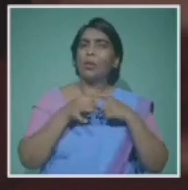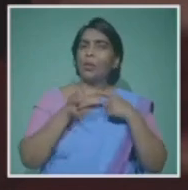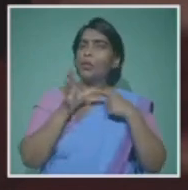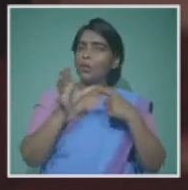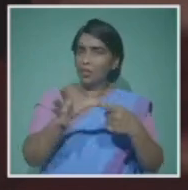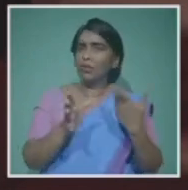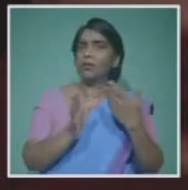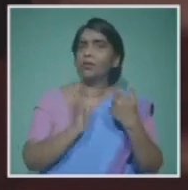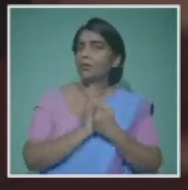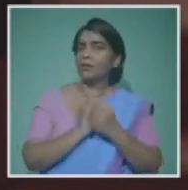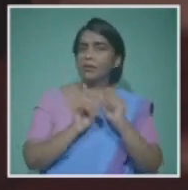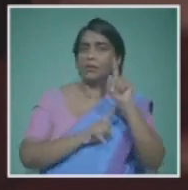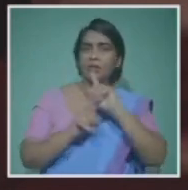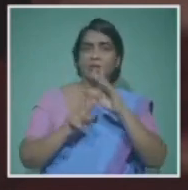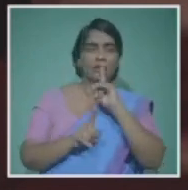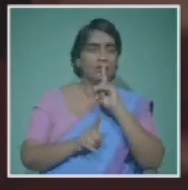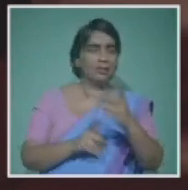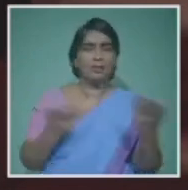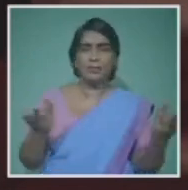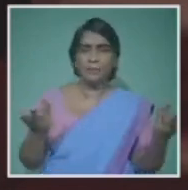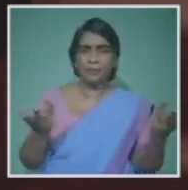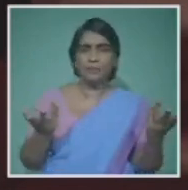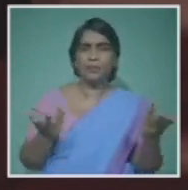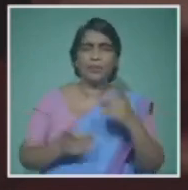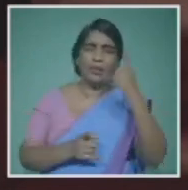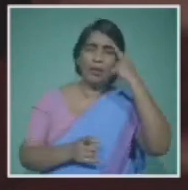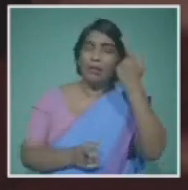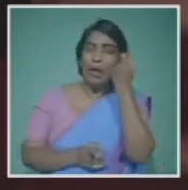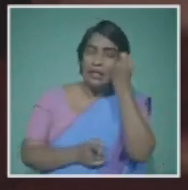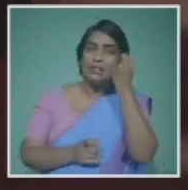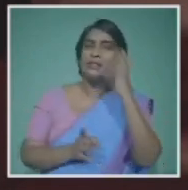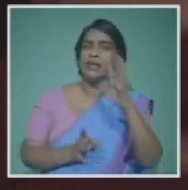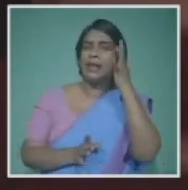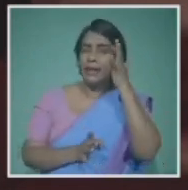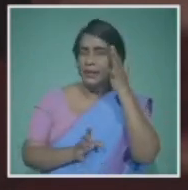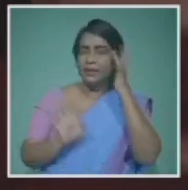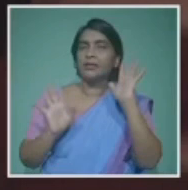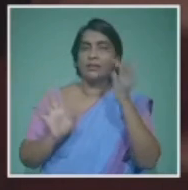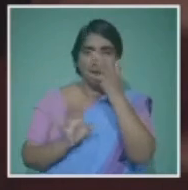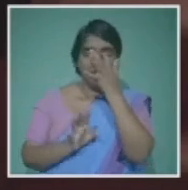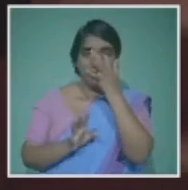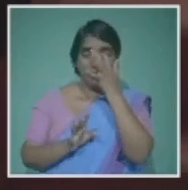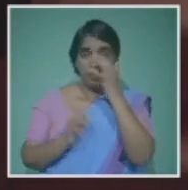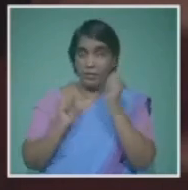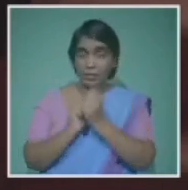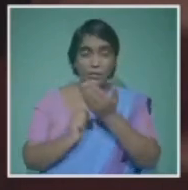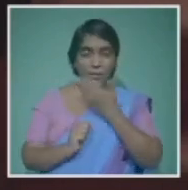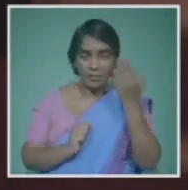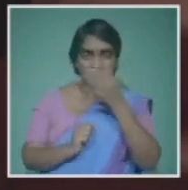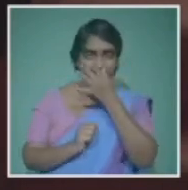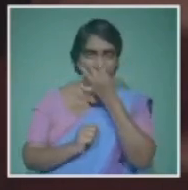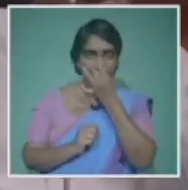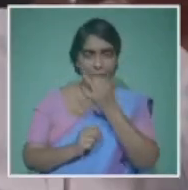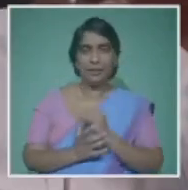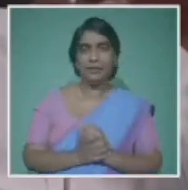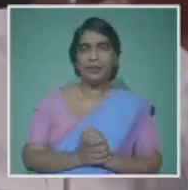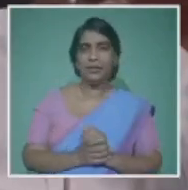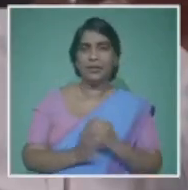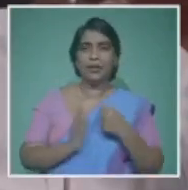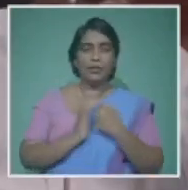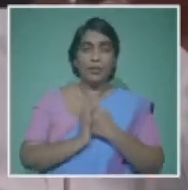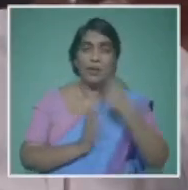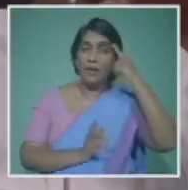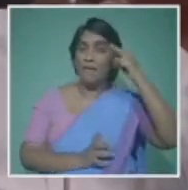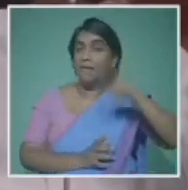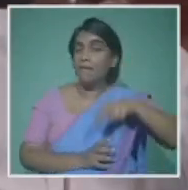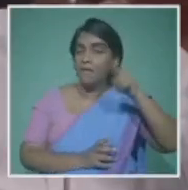garu sabawa itu dengne garu katahana ayat itu mani. Upacara upacara punya ak. Mehema sihi ne akti ino. Mehema beide. Meka garu katahana kah